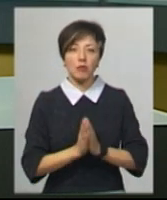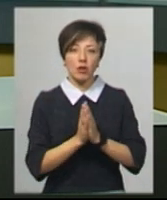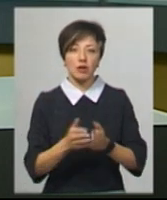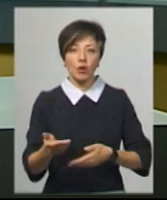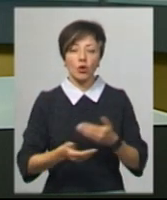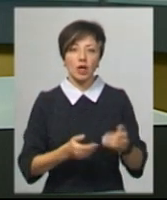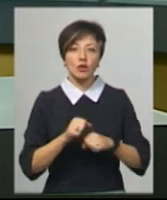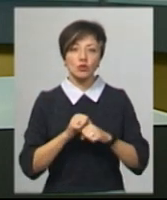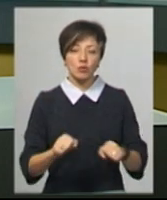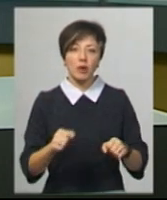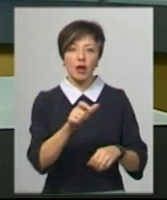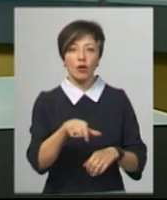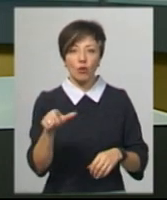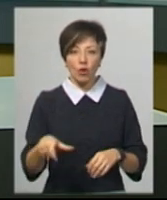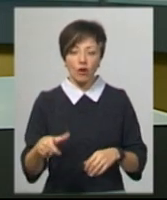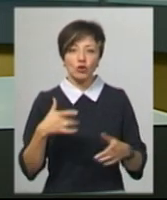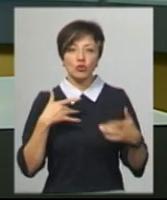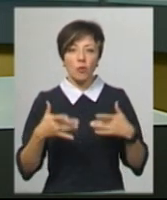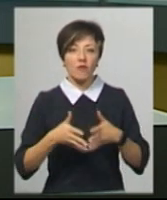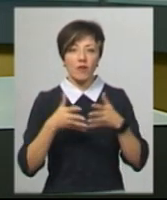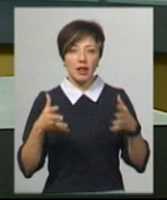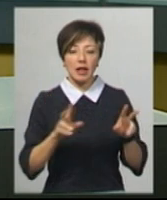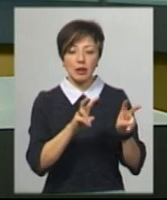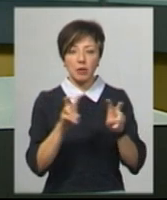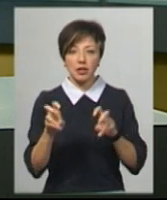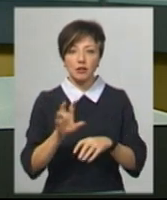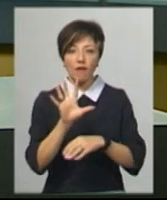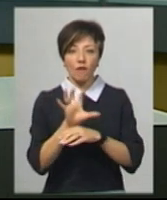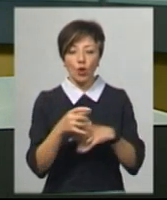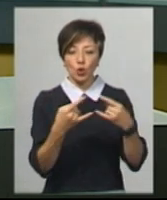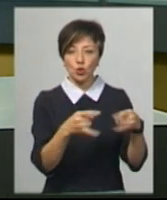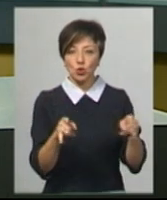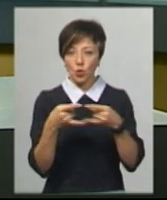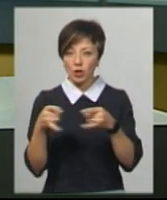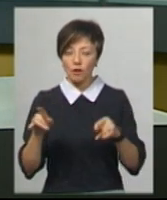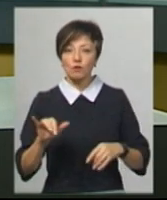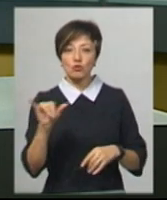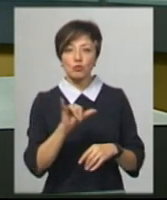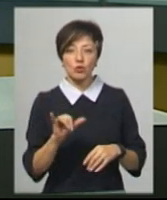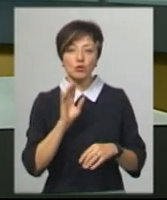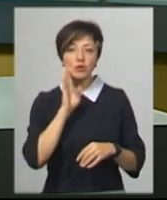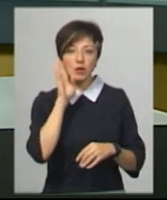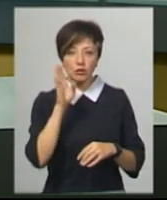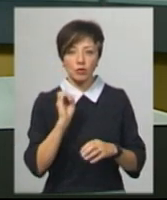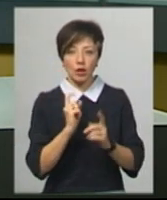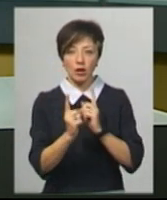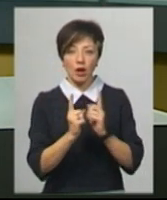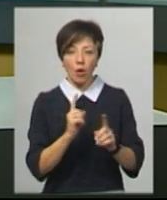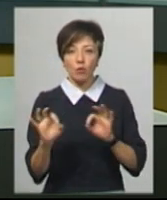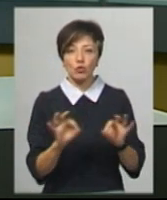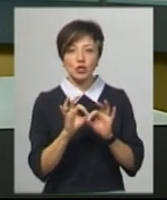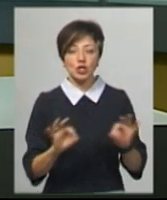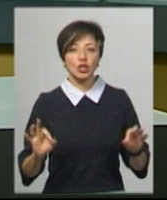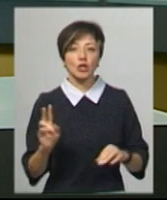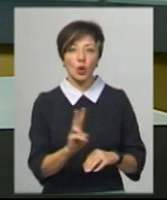хода супергероїв, шоу роботів велетнів, тематичні фотозони. У суботу 28 вересня зранку Хмельницьким курсуватиме музичний тролейбус.